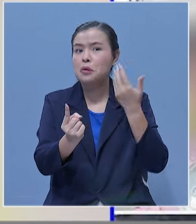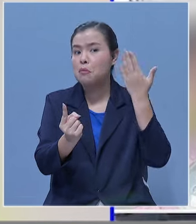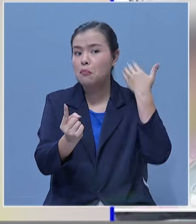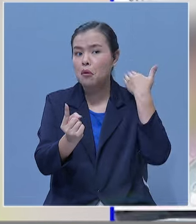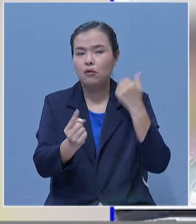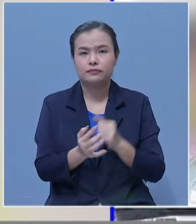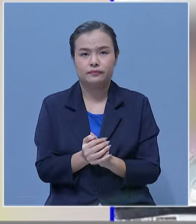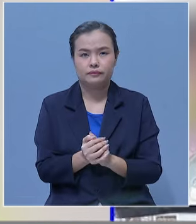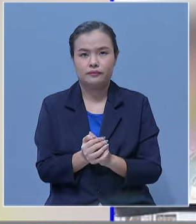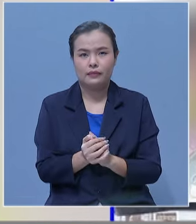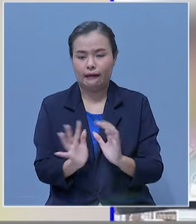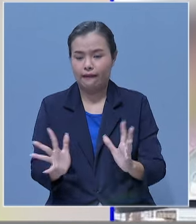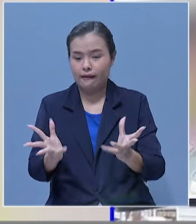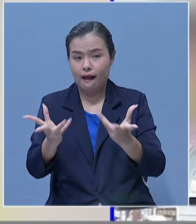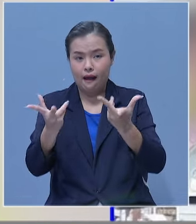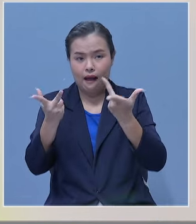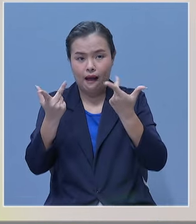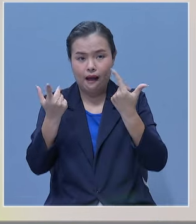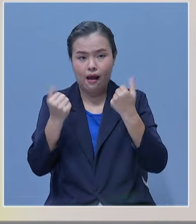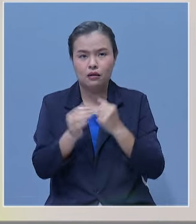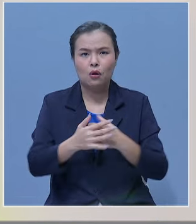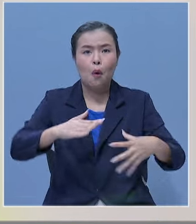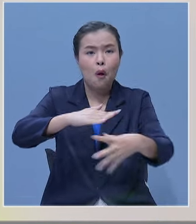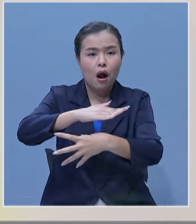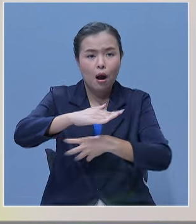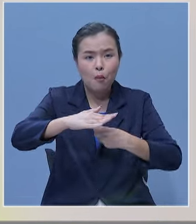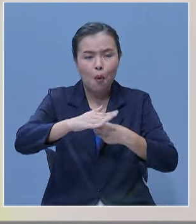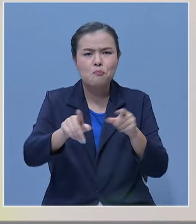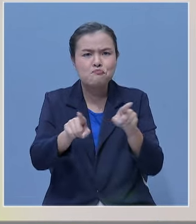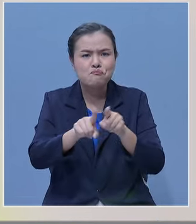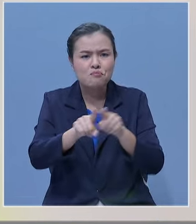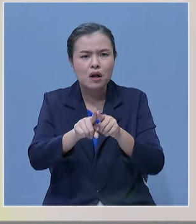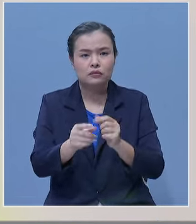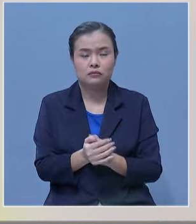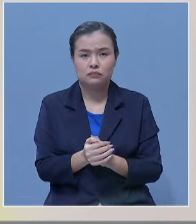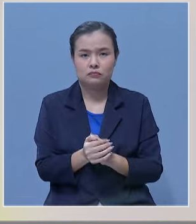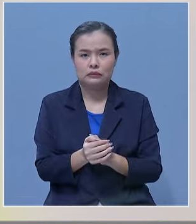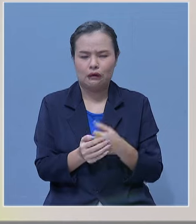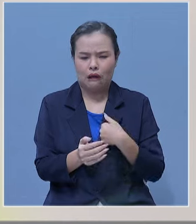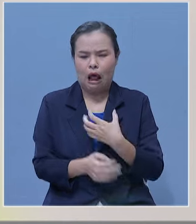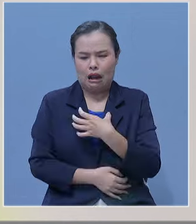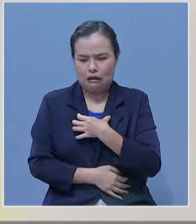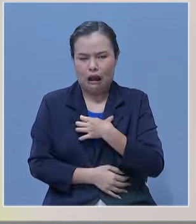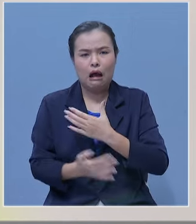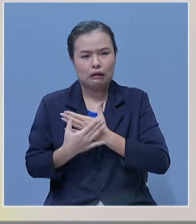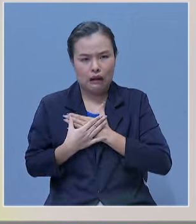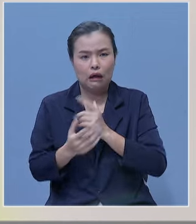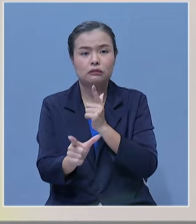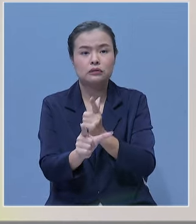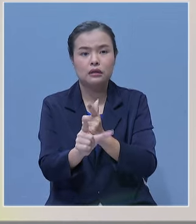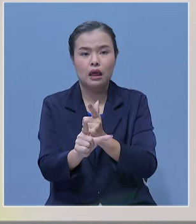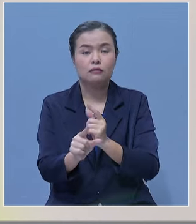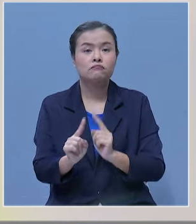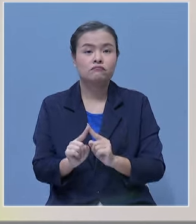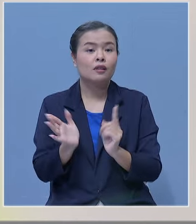น้านี้เนี่ยที่มีบุคคลสูญหายไปจากการถูกลักพาตัวลักษณะแบบนี้นะฮะถึงแม้จะอ้างว่าเอ็นดูอยากเอาไปเลี้ยงก็ตามเนี่ยแต่ว่าก็ต้องชื่น